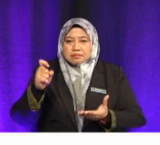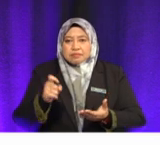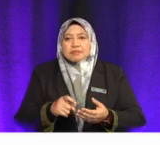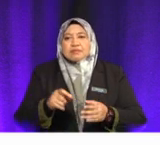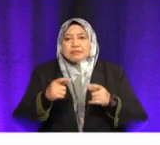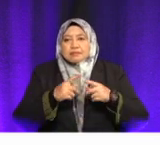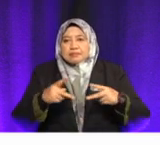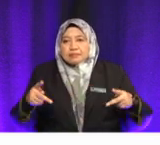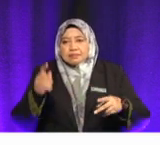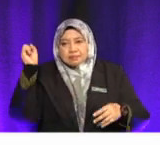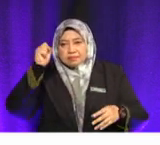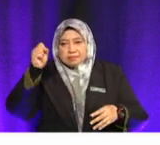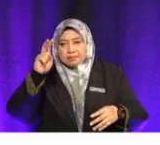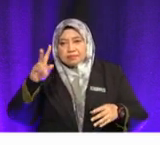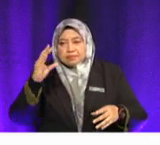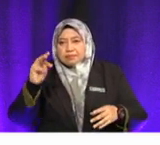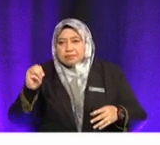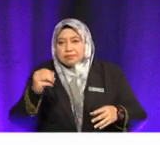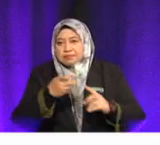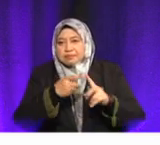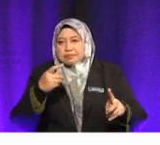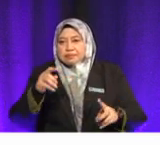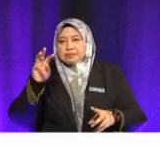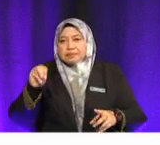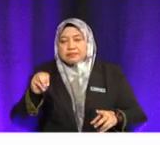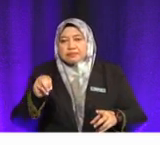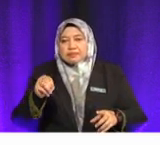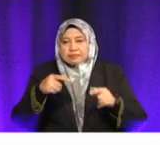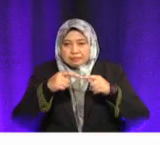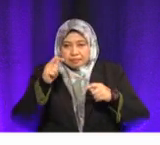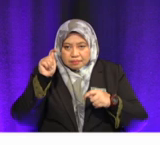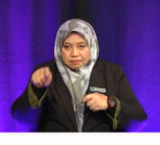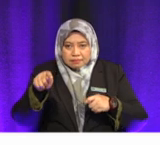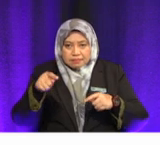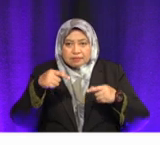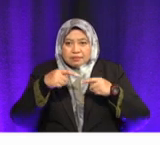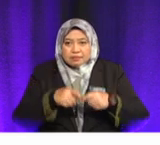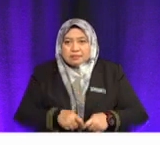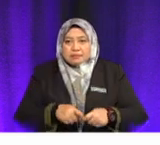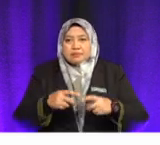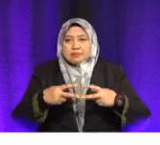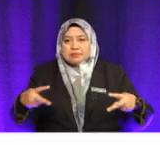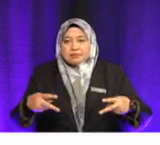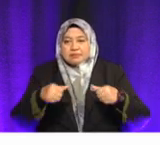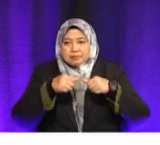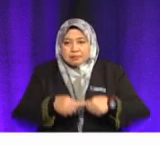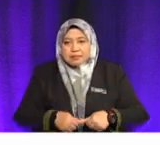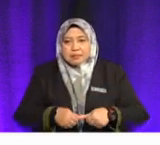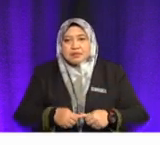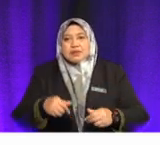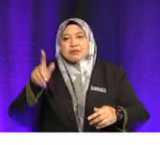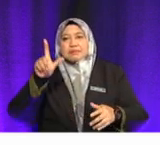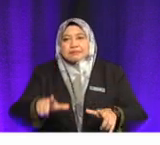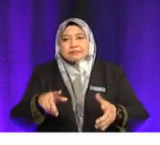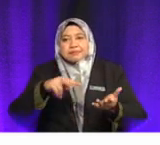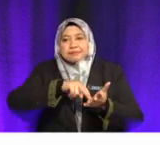dari m ingat titik tetap dengan jarak yang tetap maka kita letaklah jangan ke lukis itu